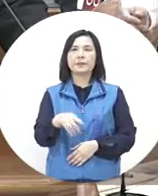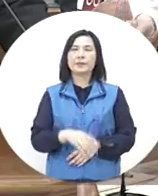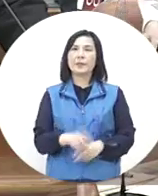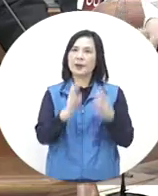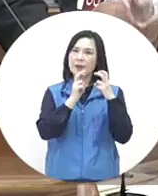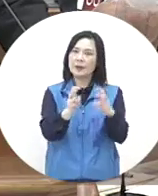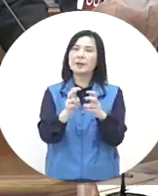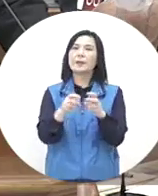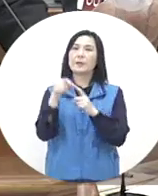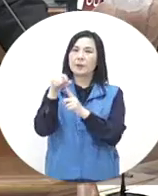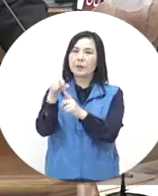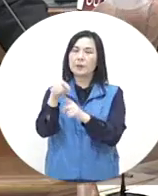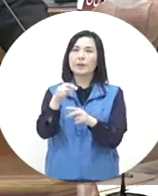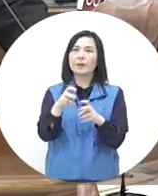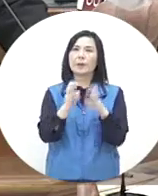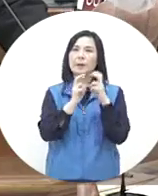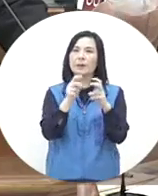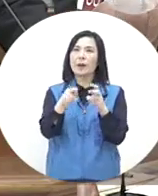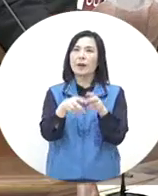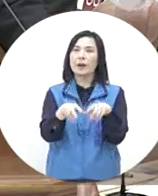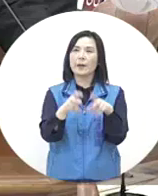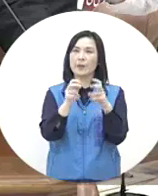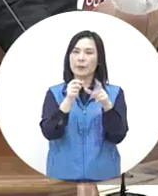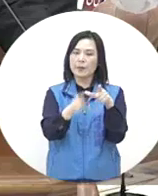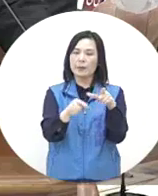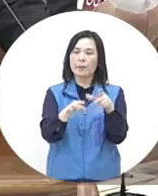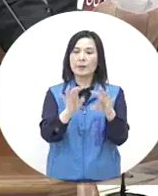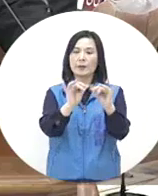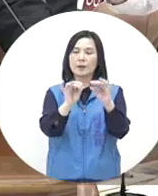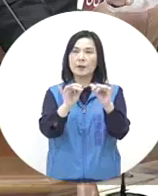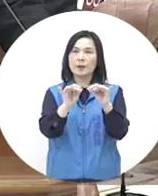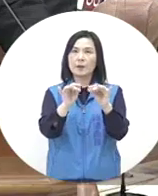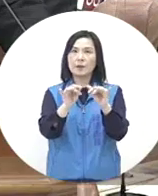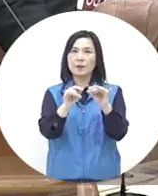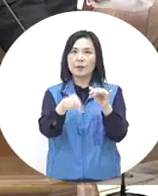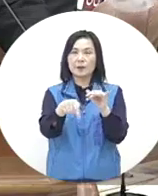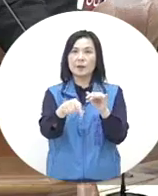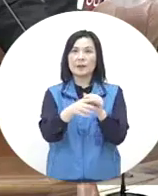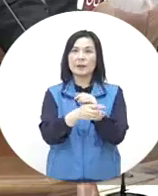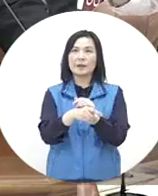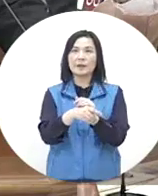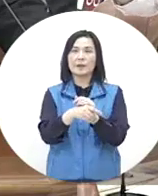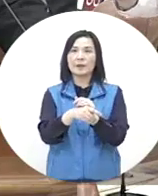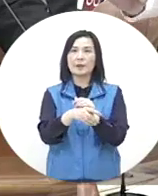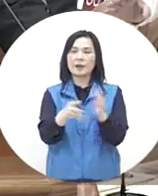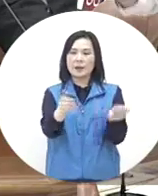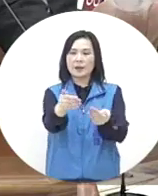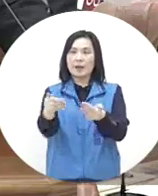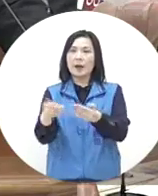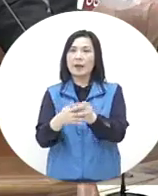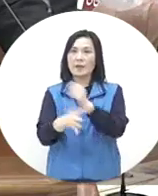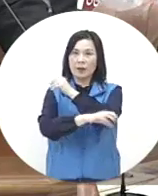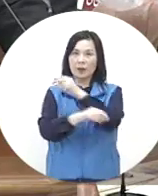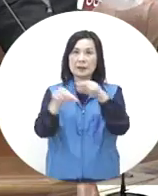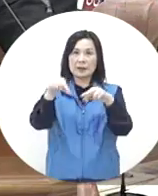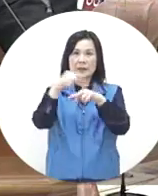大众捷运公司齁，我们相关的这个土地的开发基金相关的这个盈余的分配齁，或者是说因为